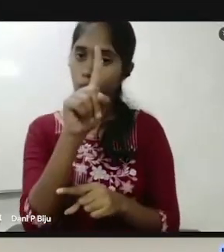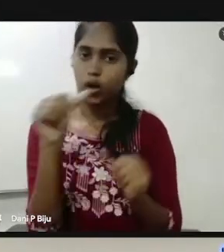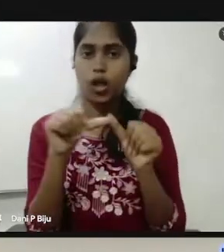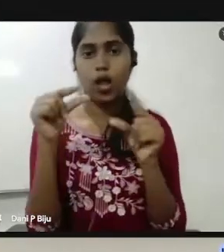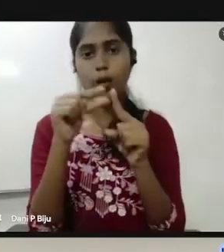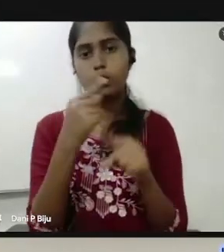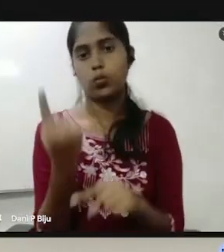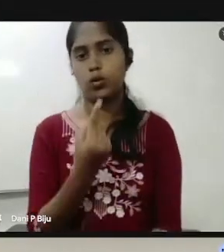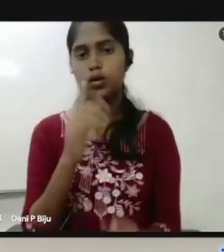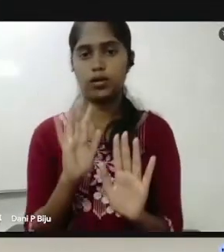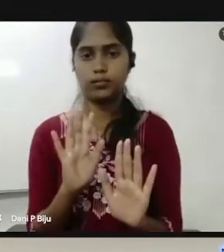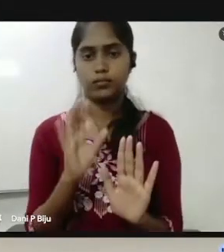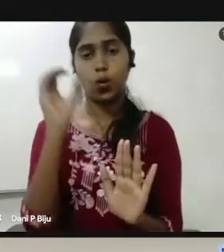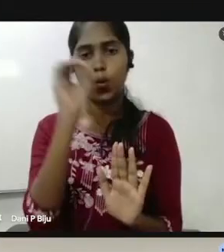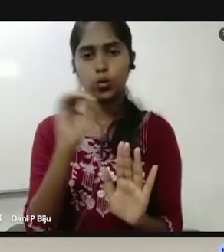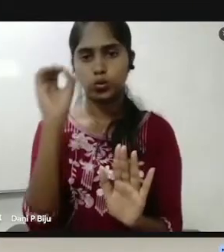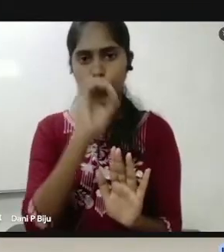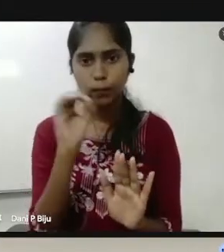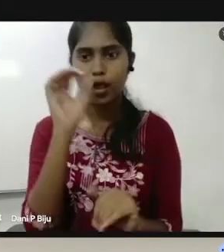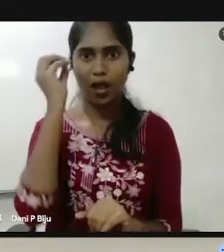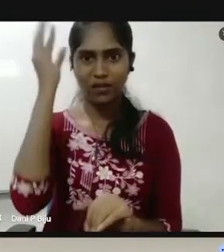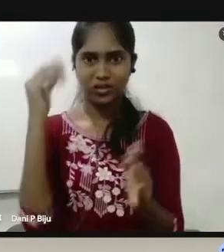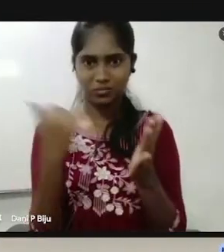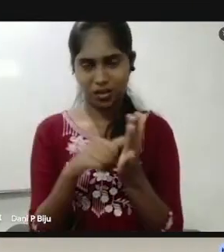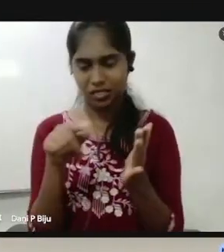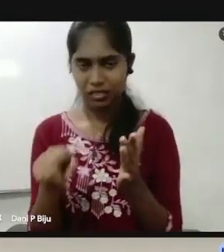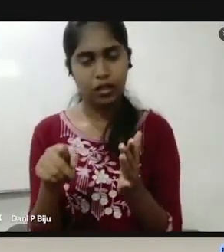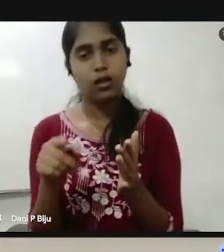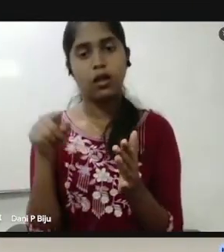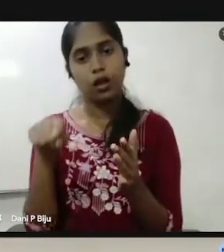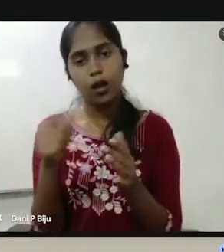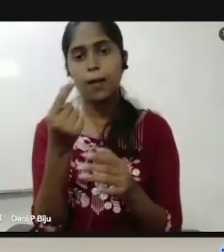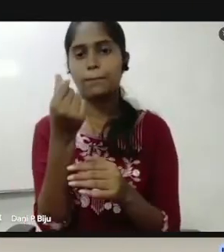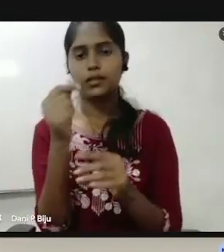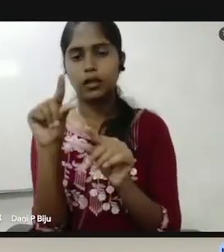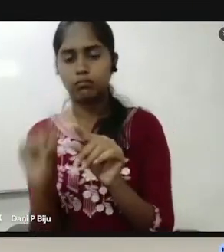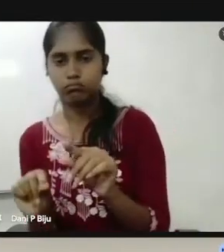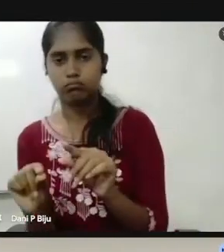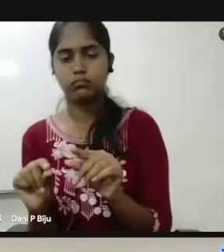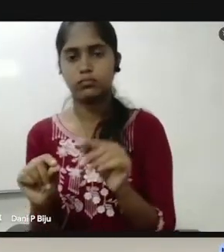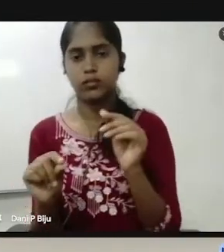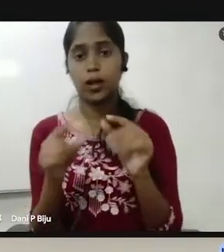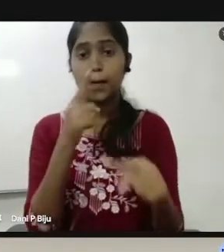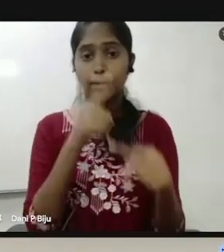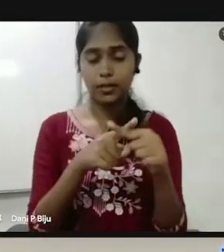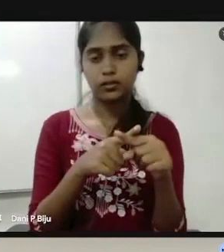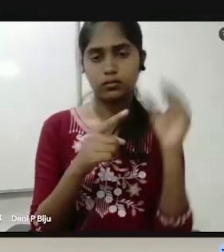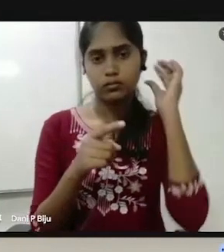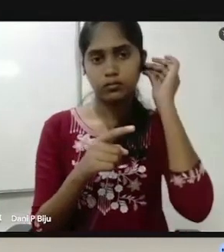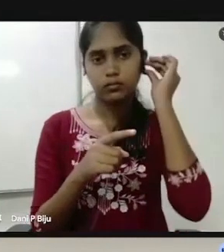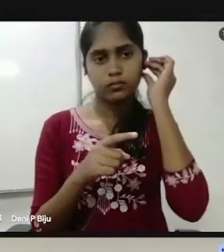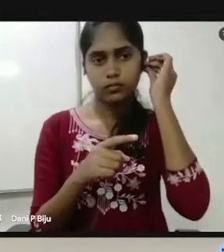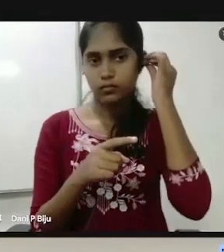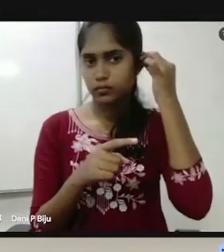അവയർനെസ് മന്ത് ആയതുകൊണ്ടാണ് അവർ ഡിസ്കൗണ്ട് ഇടുന്നത്. അതേപോലെ ഏപ്രിലില് ഓട്ടിസം അവയർനെസ് മന്ത് ആയത് കാരണം അവിടെയും ഈ പറഞ്ഞ ആപ്ലിക്കേഷൻ